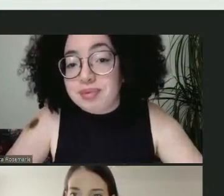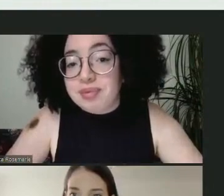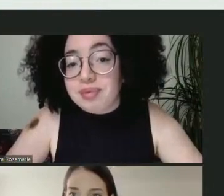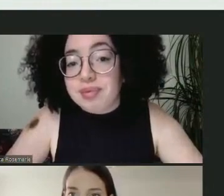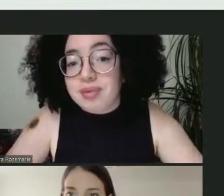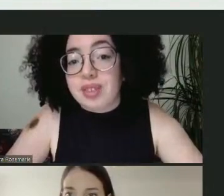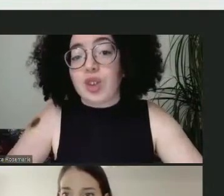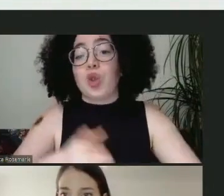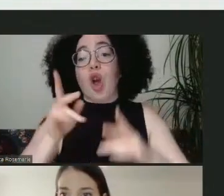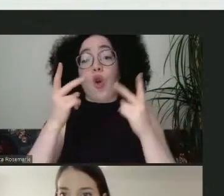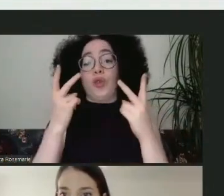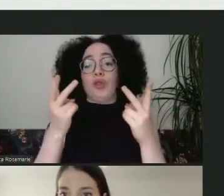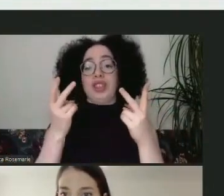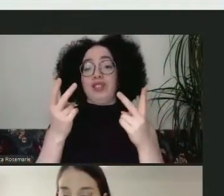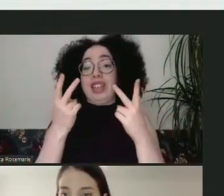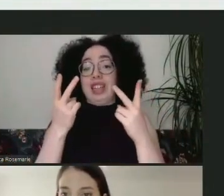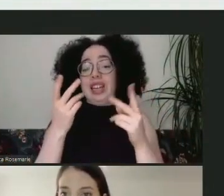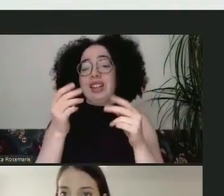Ja.